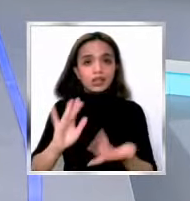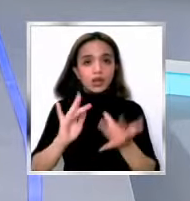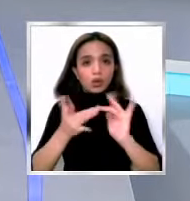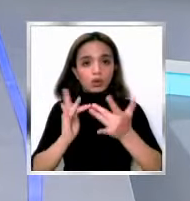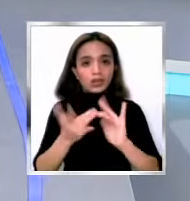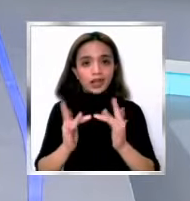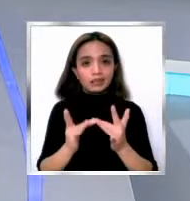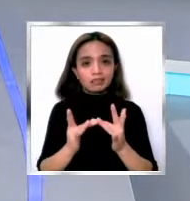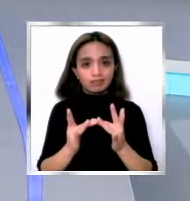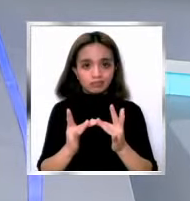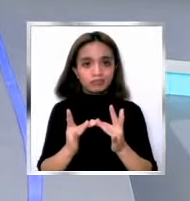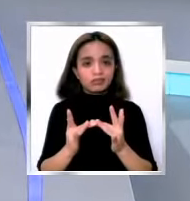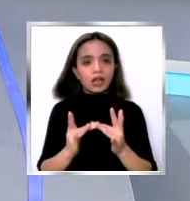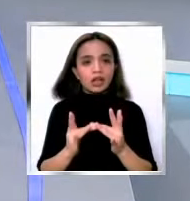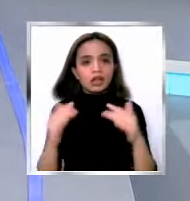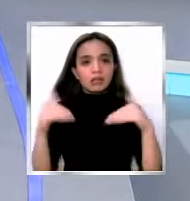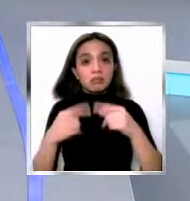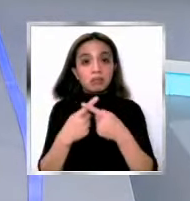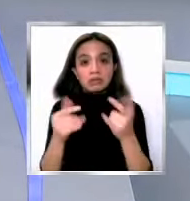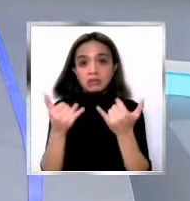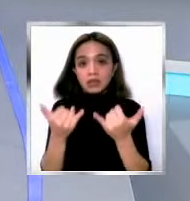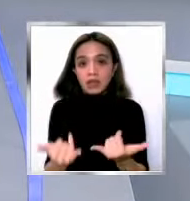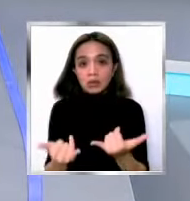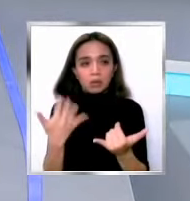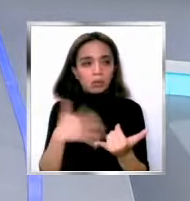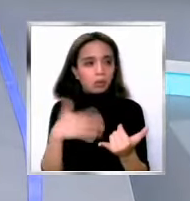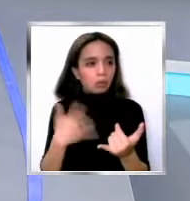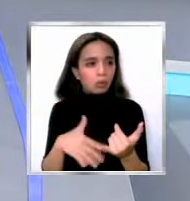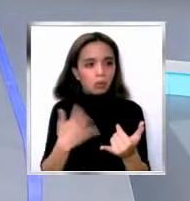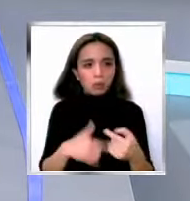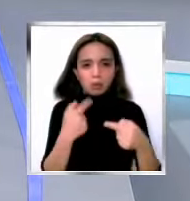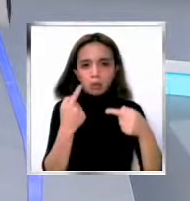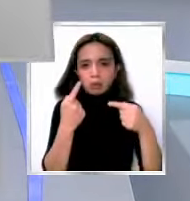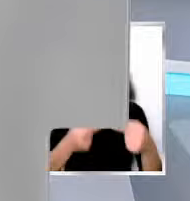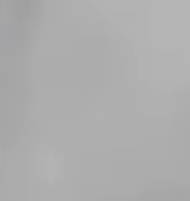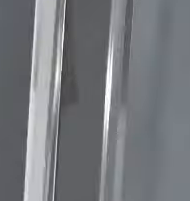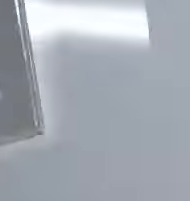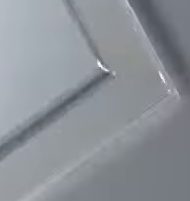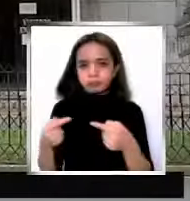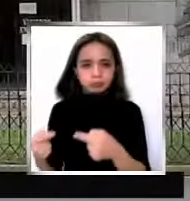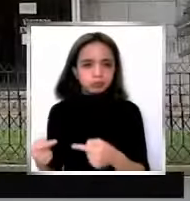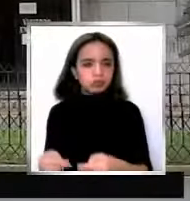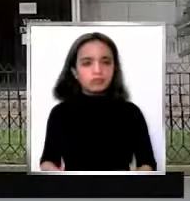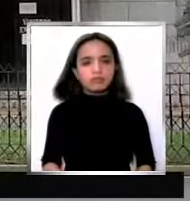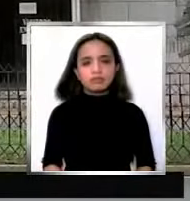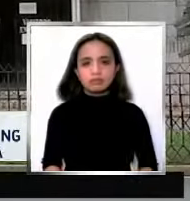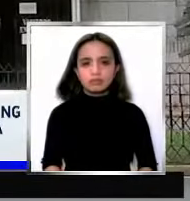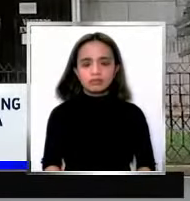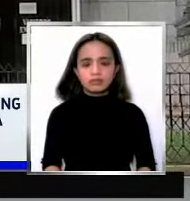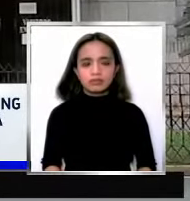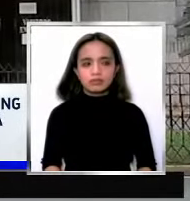lang, mainit na ang kanilang sagutan. At nakatutok si Joseph Moro.